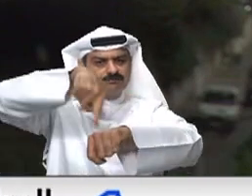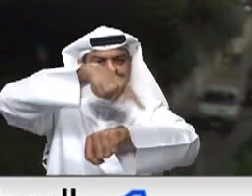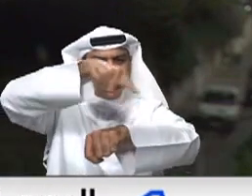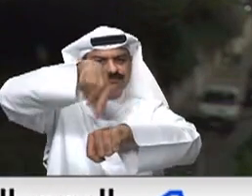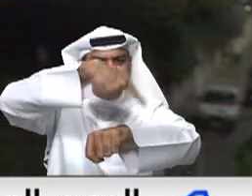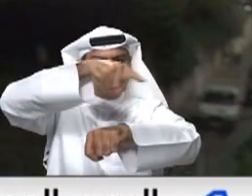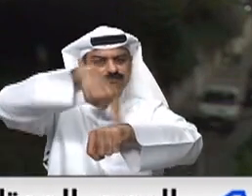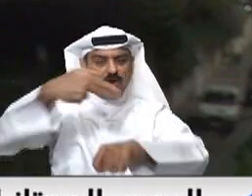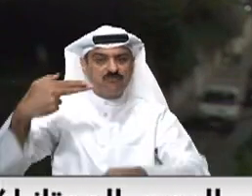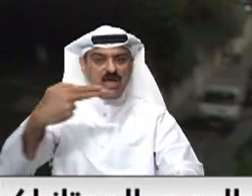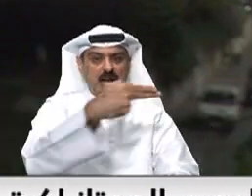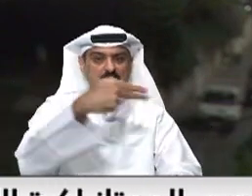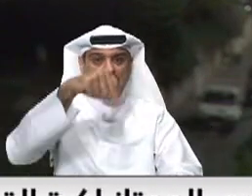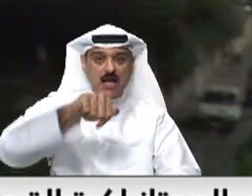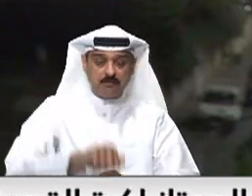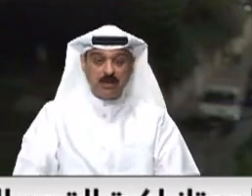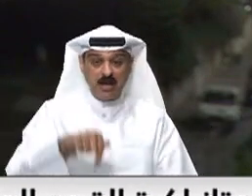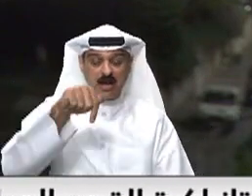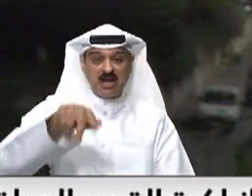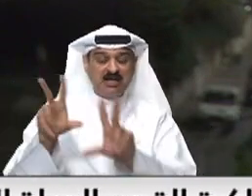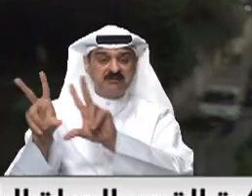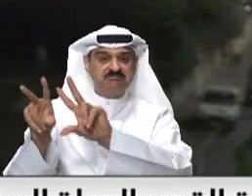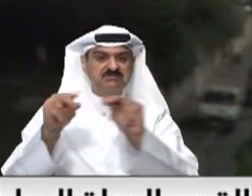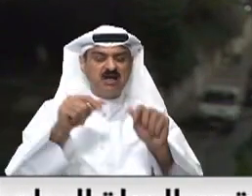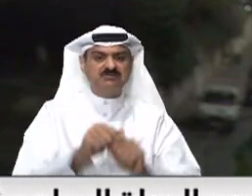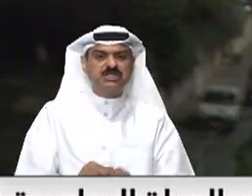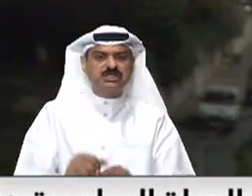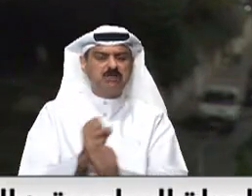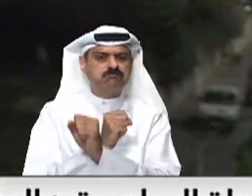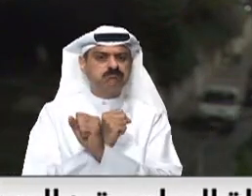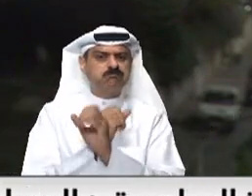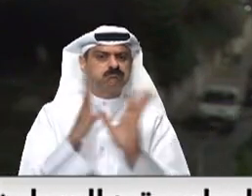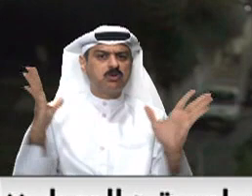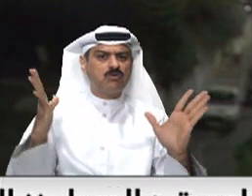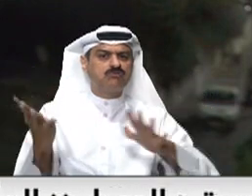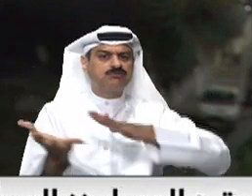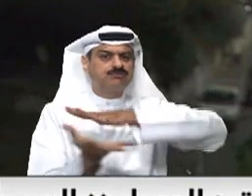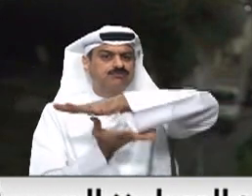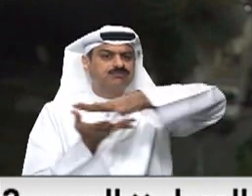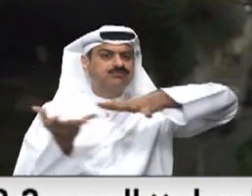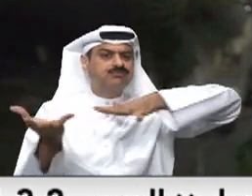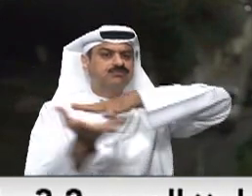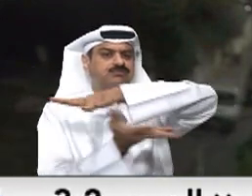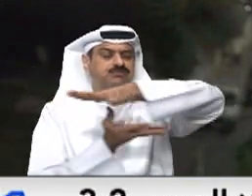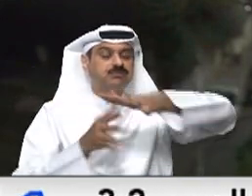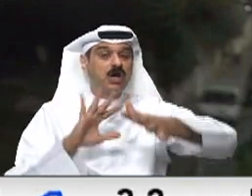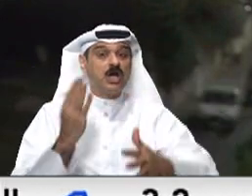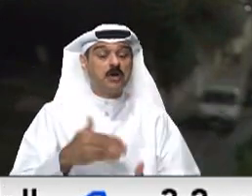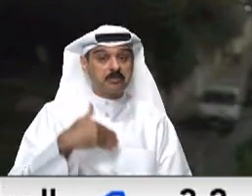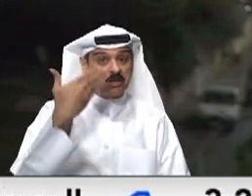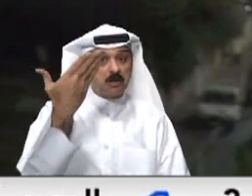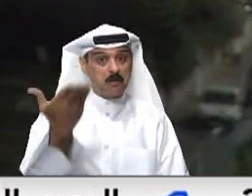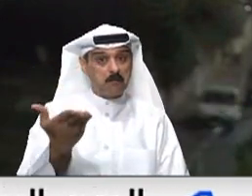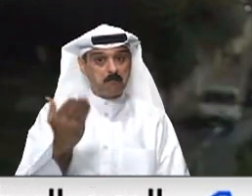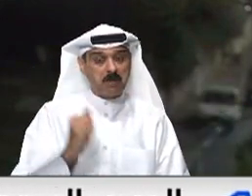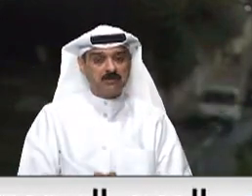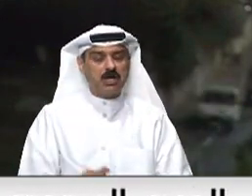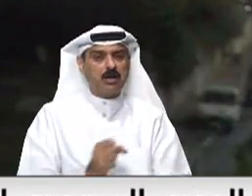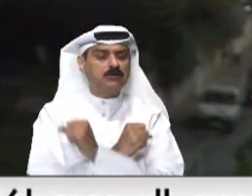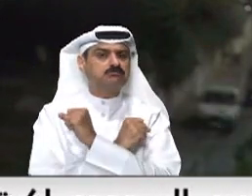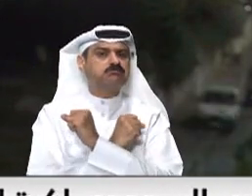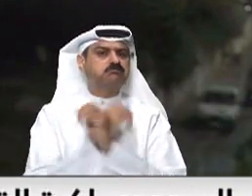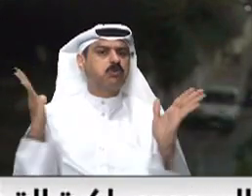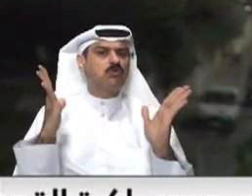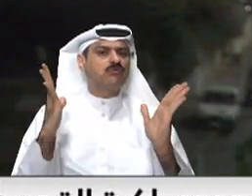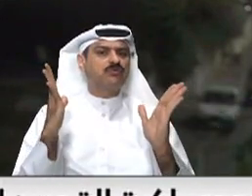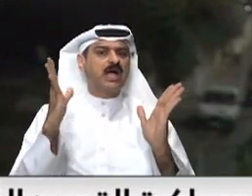بالضفة الغربية التي تبدو أشبه بقنبلة موقوتة توشك على الانفجار في أي لحظة في وجه الغزاة والطغاة